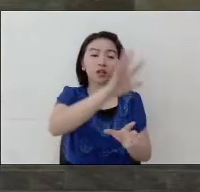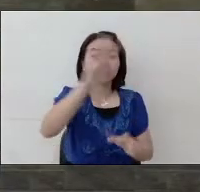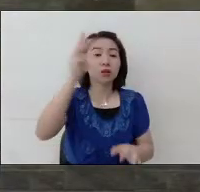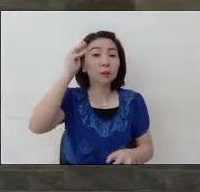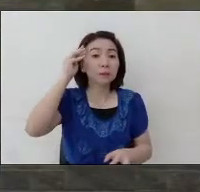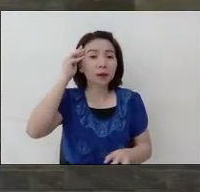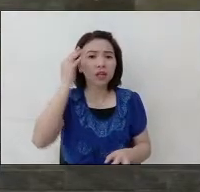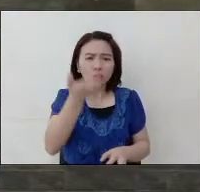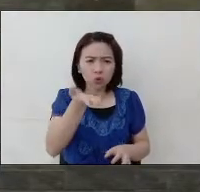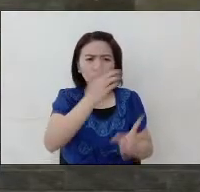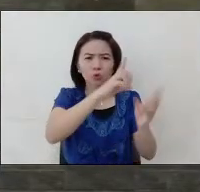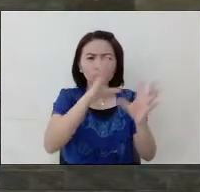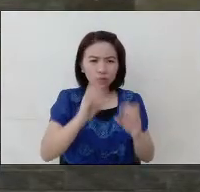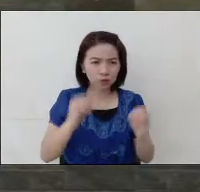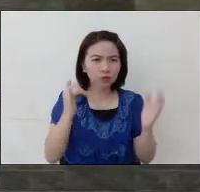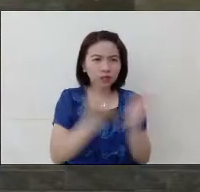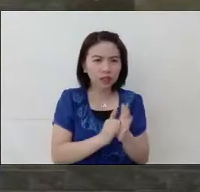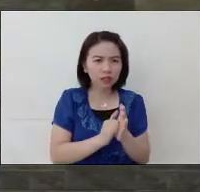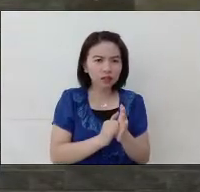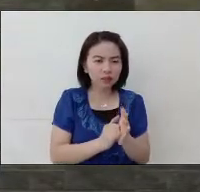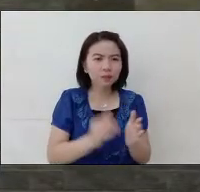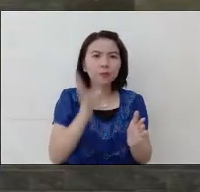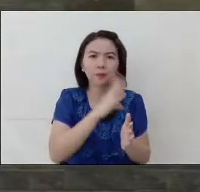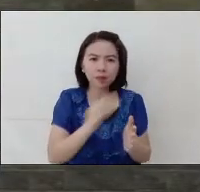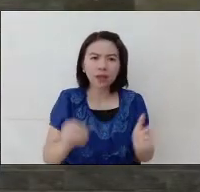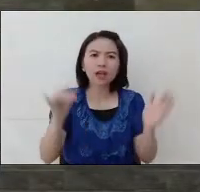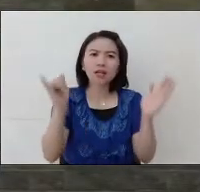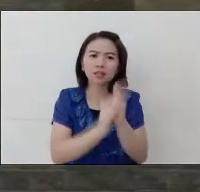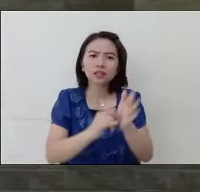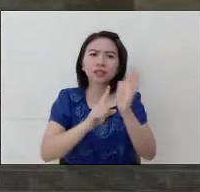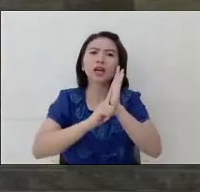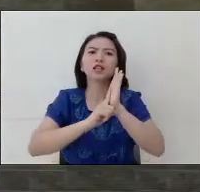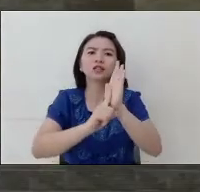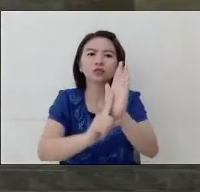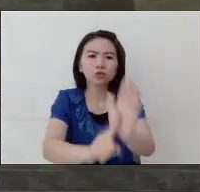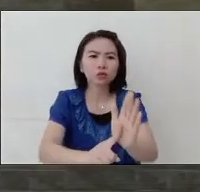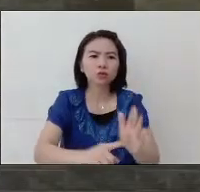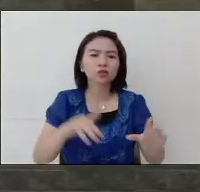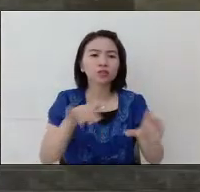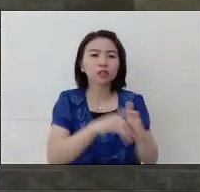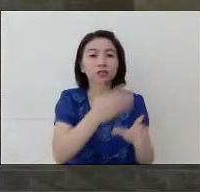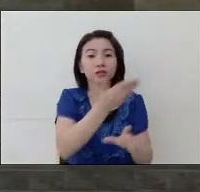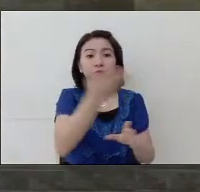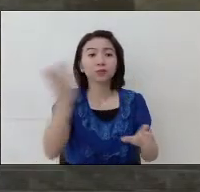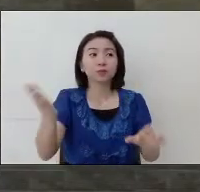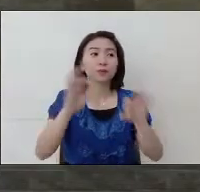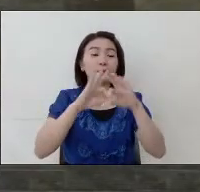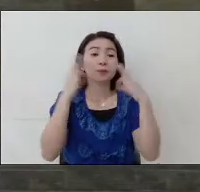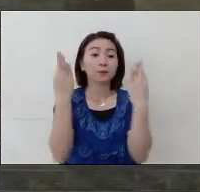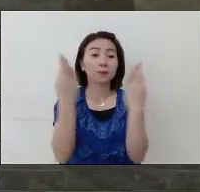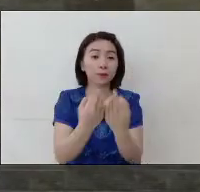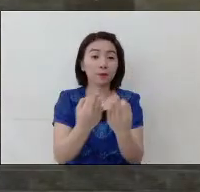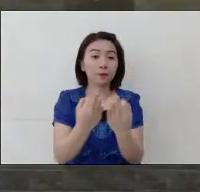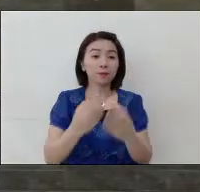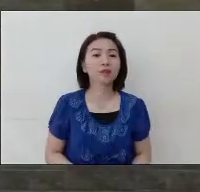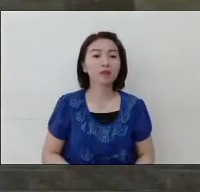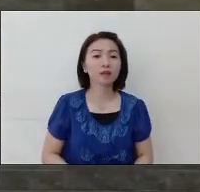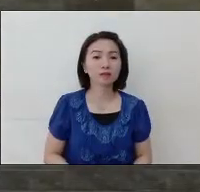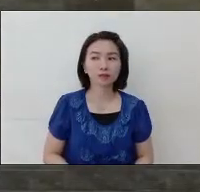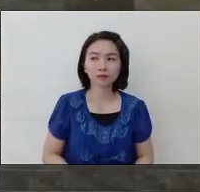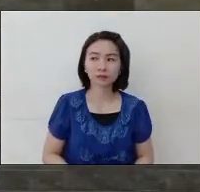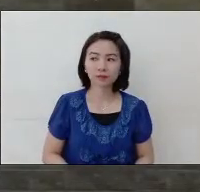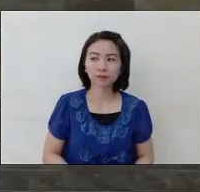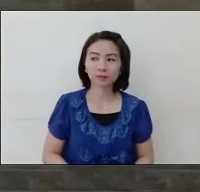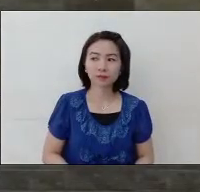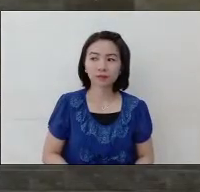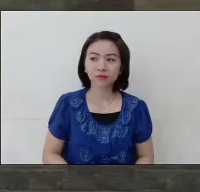makikita ng mga miyembro ng pamilya at yung nakakikita, bawat nakakikita ng miyembro ng pamilya, i-accumulate niya